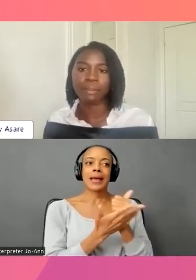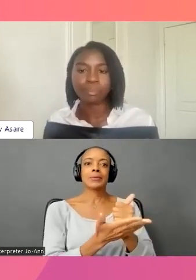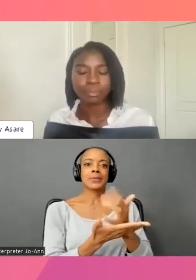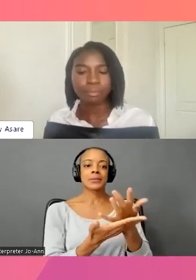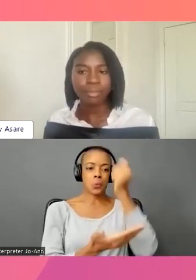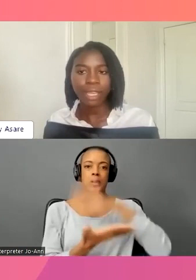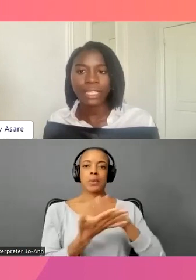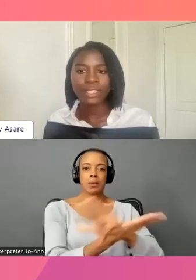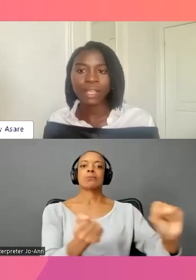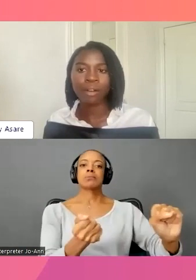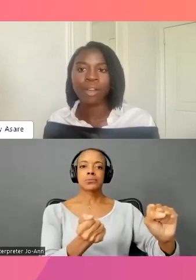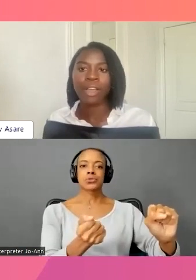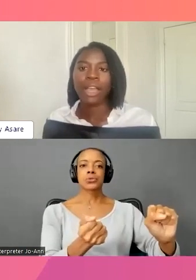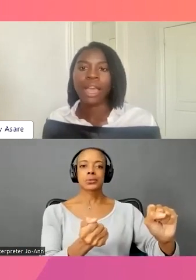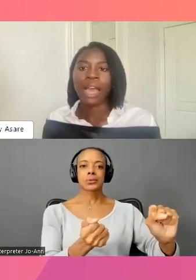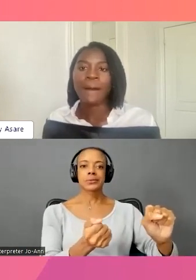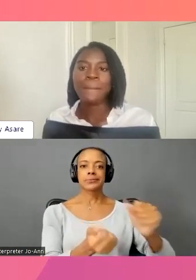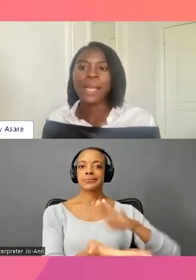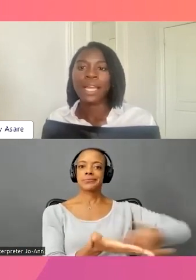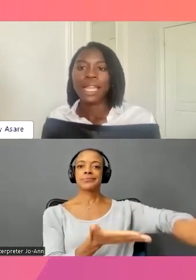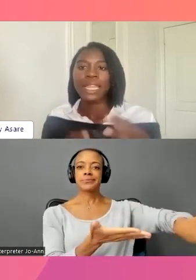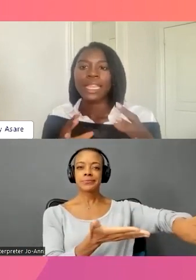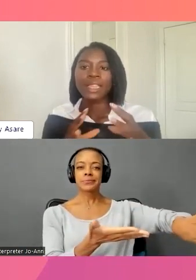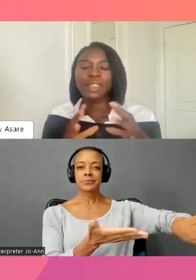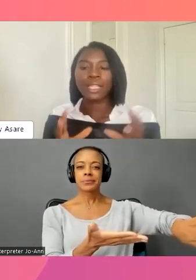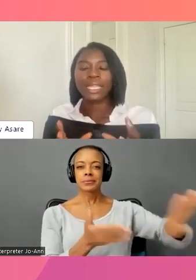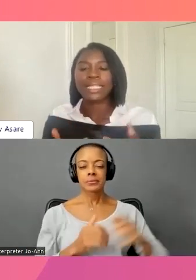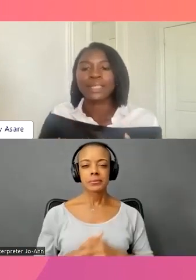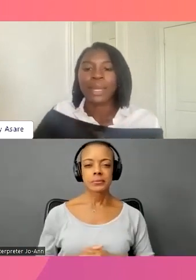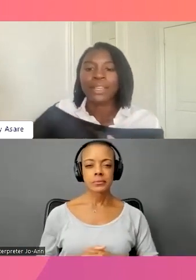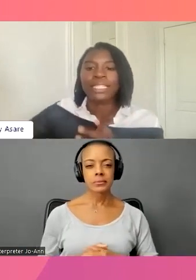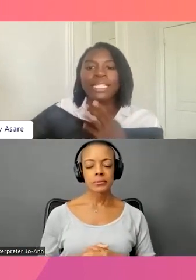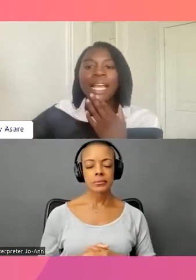Et quelque part, ça participe à l'effacement des femmes.